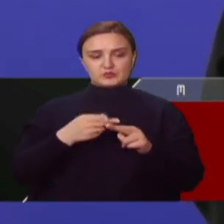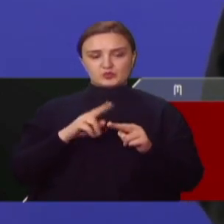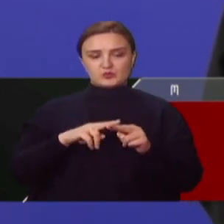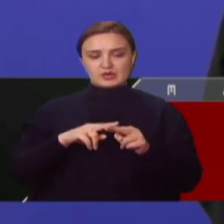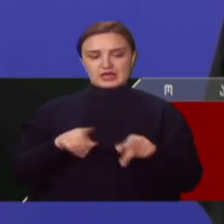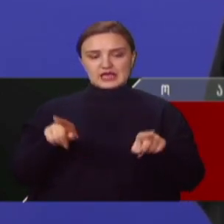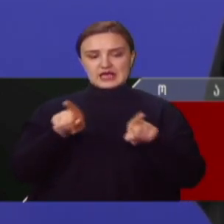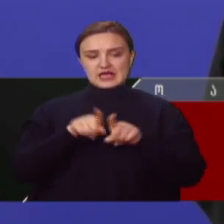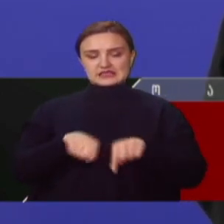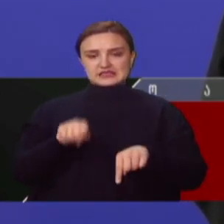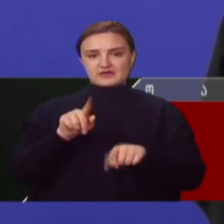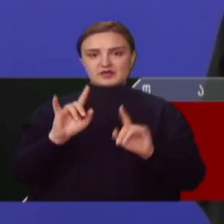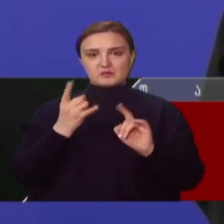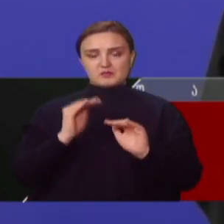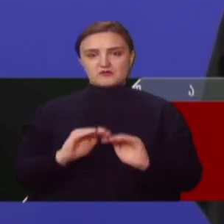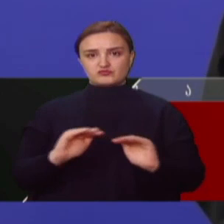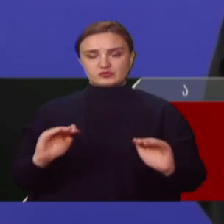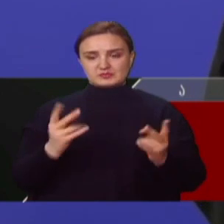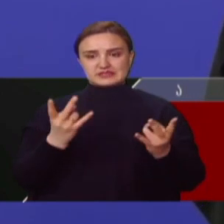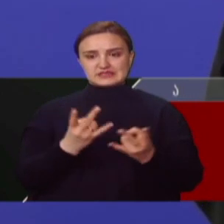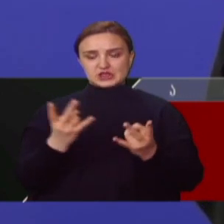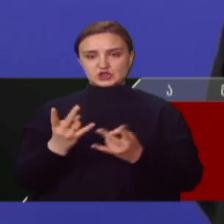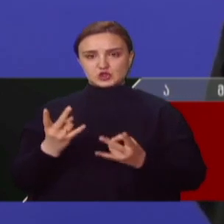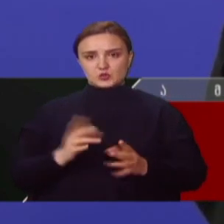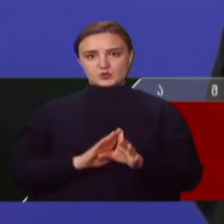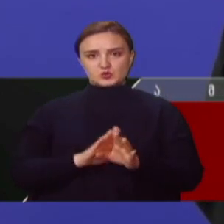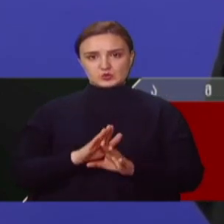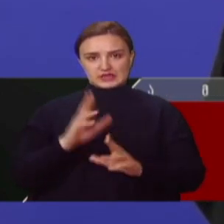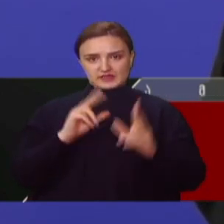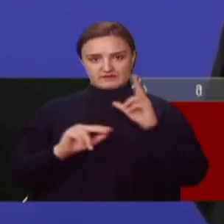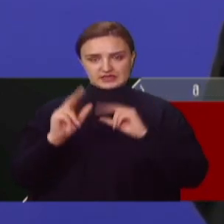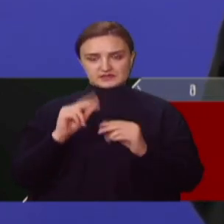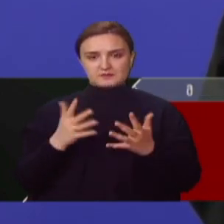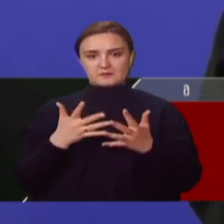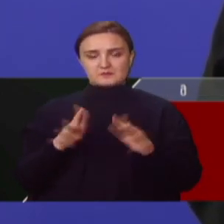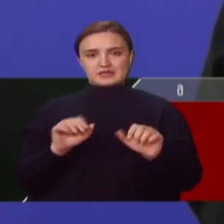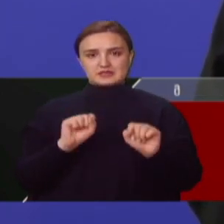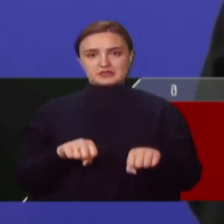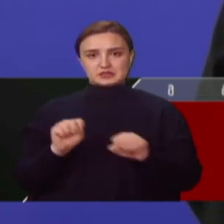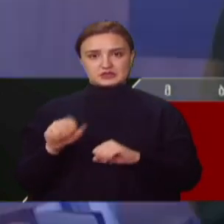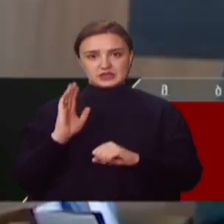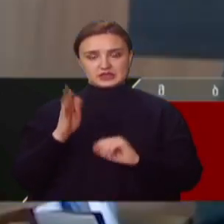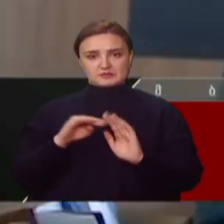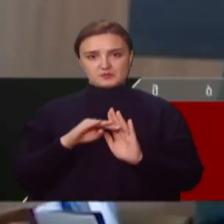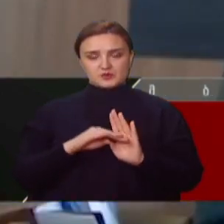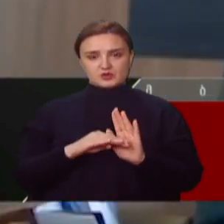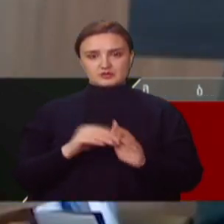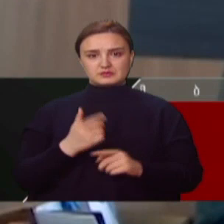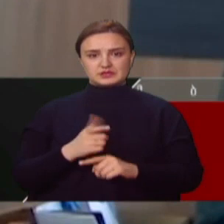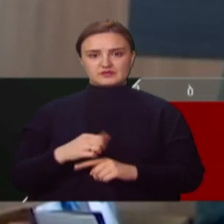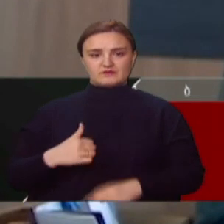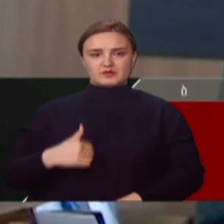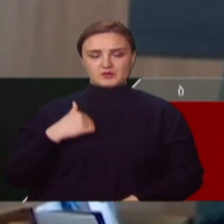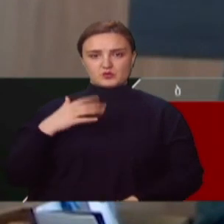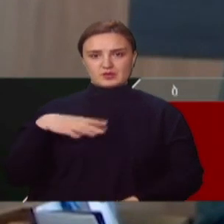ასევე ბავშვების საჭიროებების სრულად გათვალისწინების მეტი პერსპექტივა იქნება პროგრამის ფარგლებში. ძალიან ვამაყობთ,